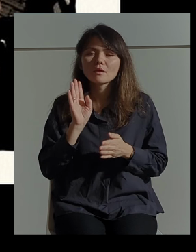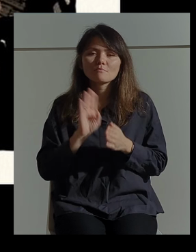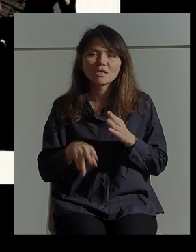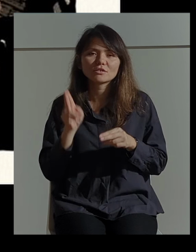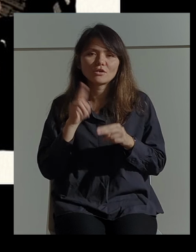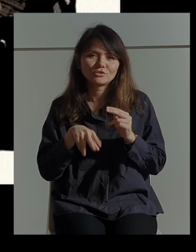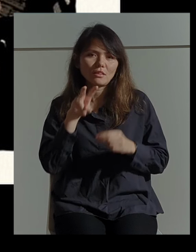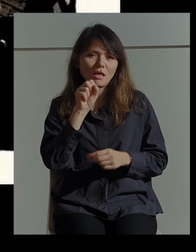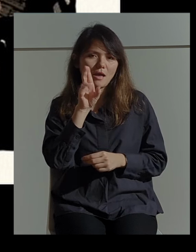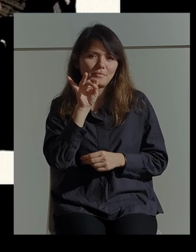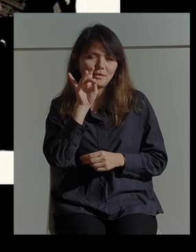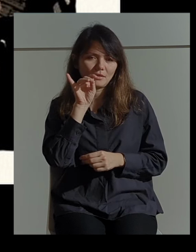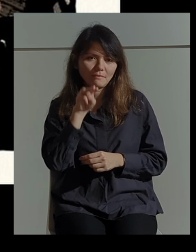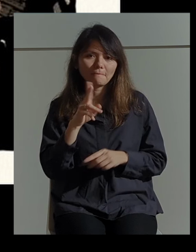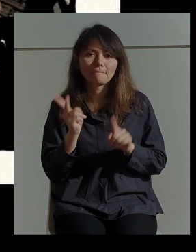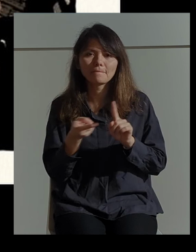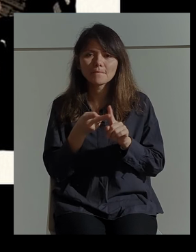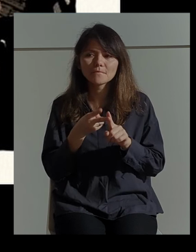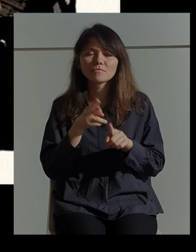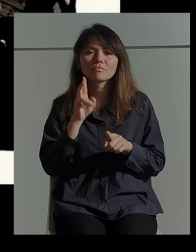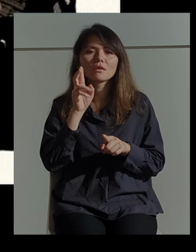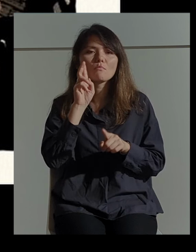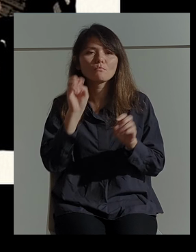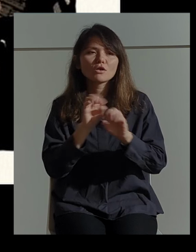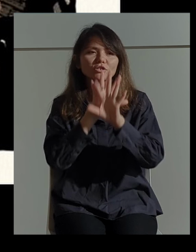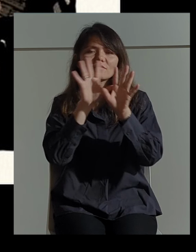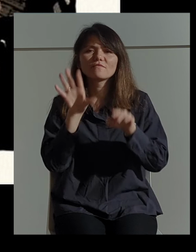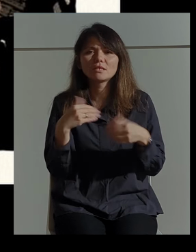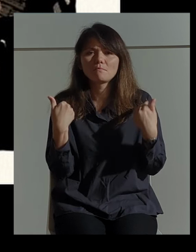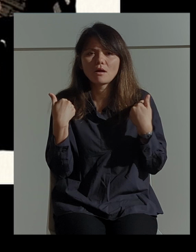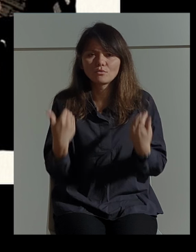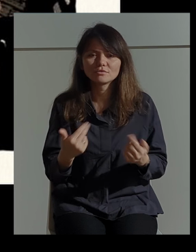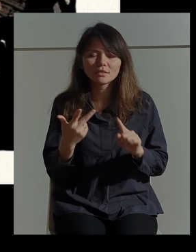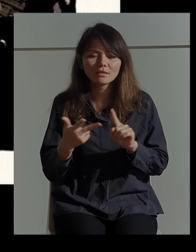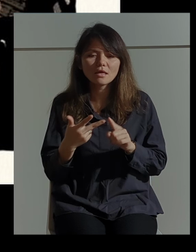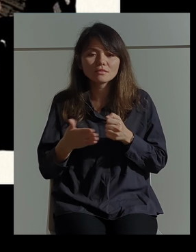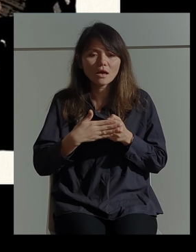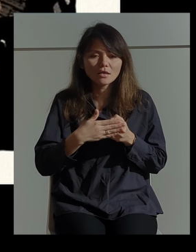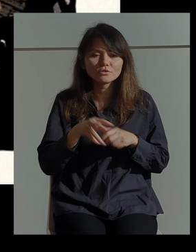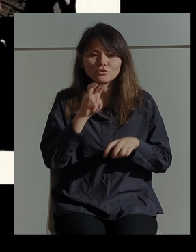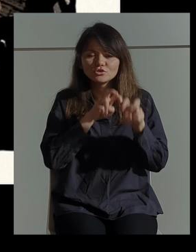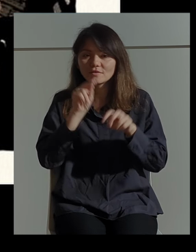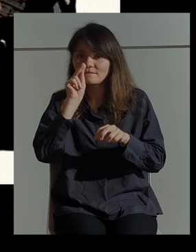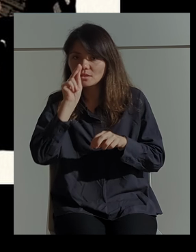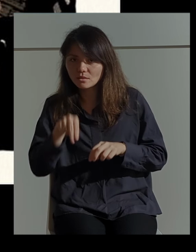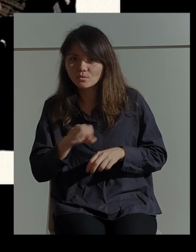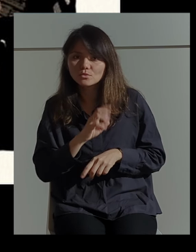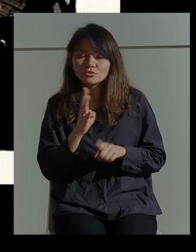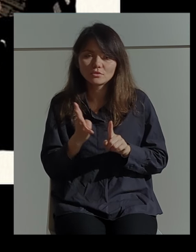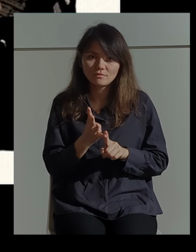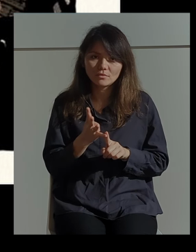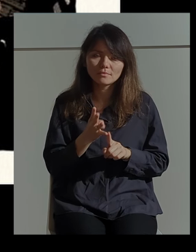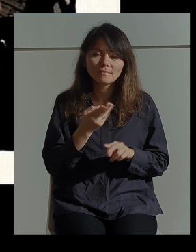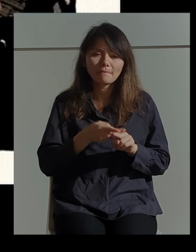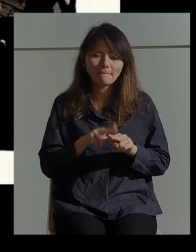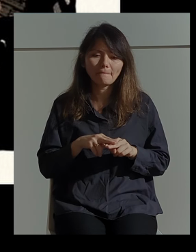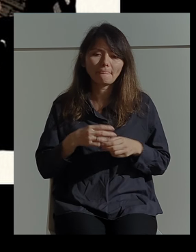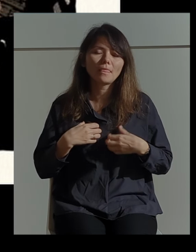Лабиринт второй - это божественное всемогущество третье наказание ищет вину и четвёртое - это